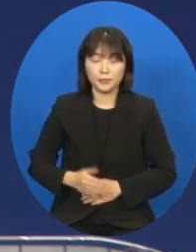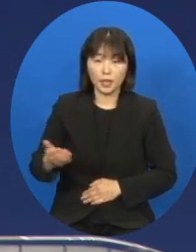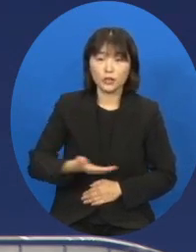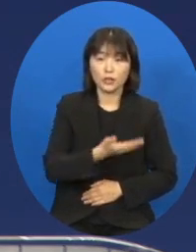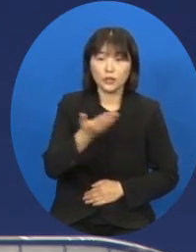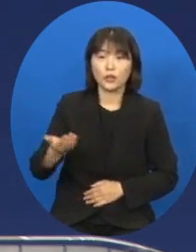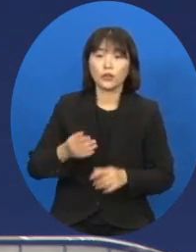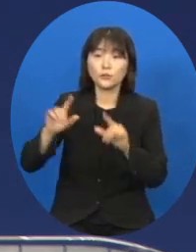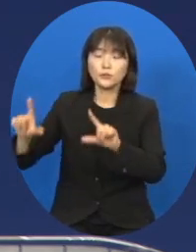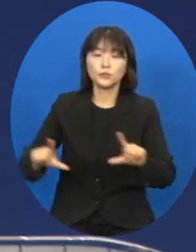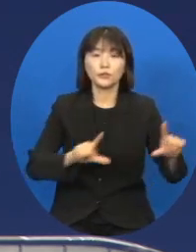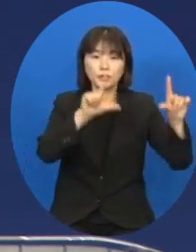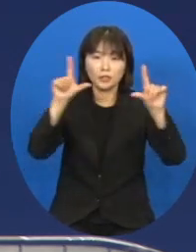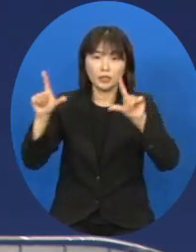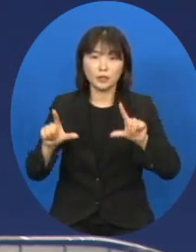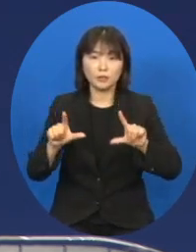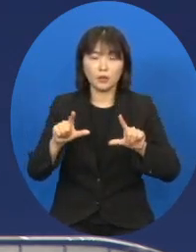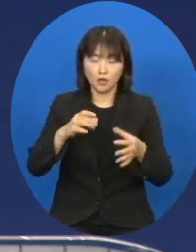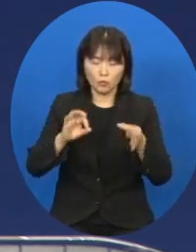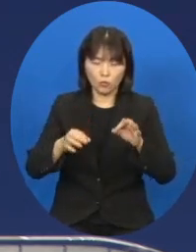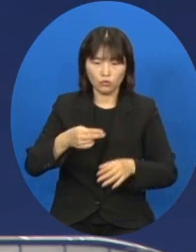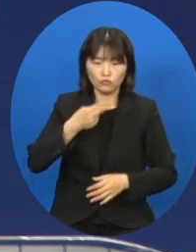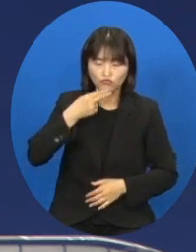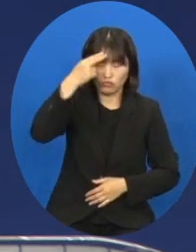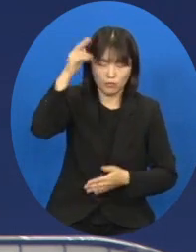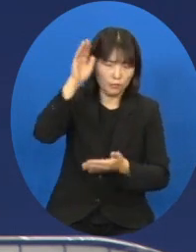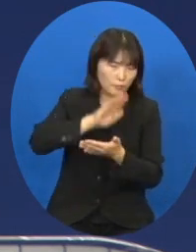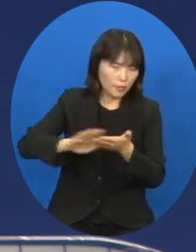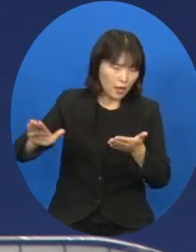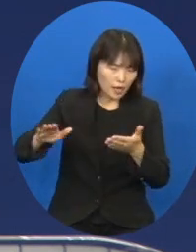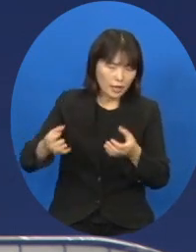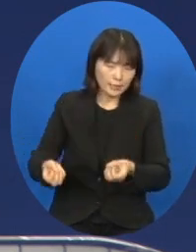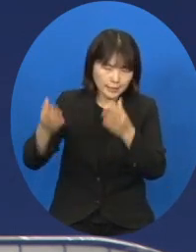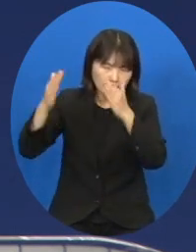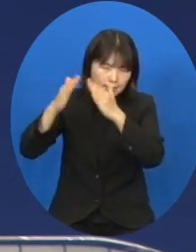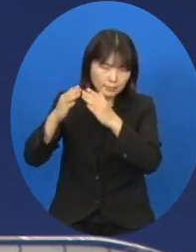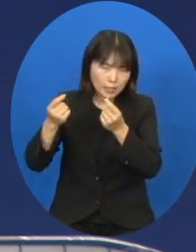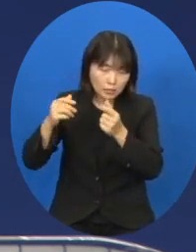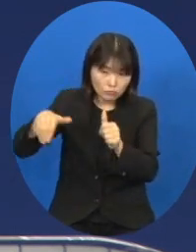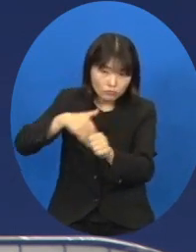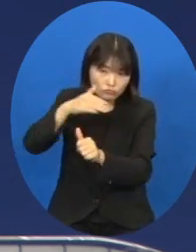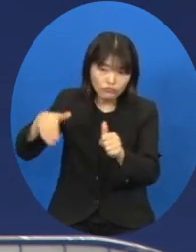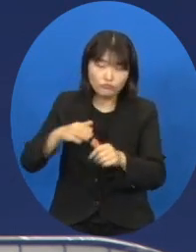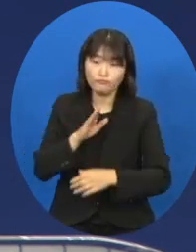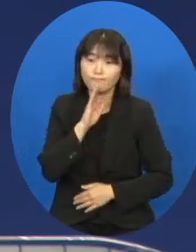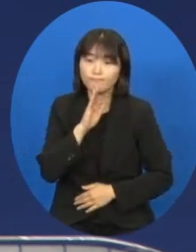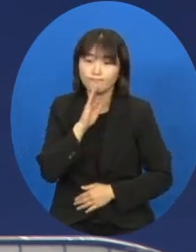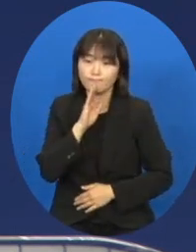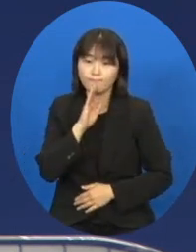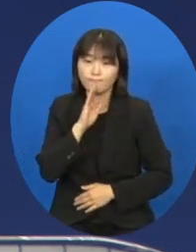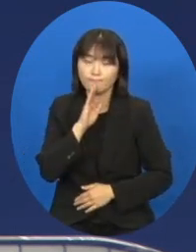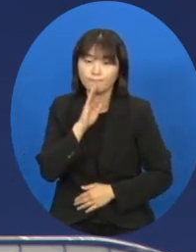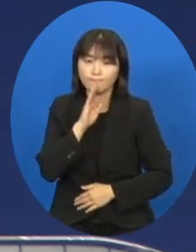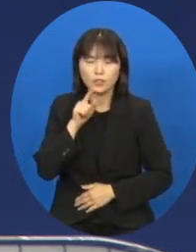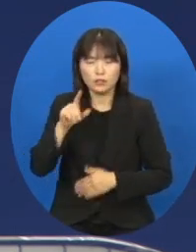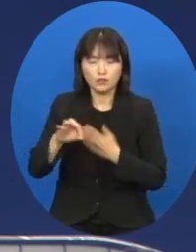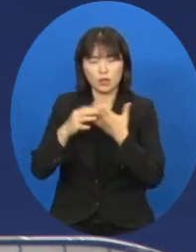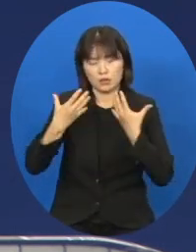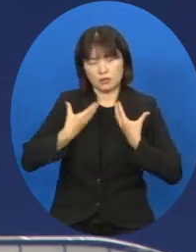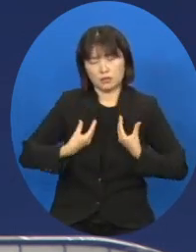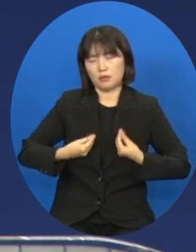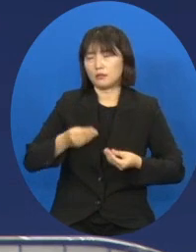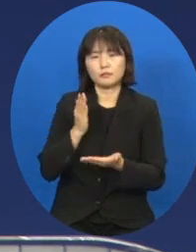여러분의 삶에 포도주가 떨어진 잔치집 같은 그런 분위기입니까? 그러면 낙심하지